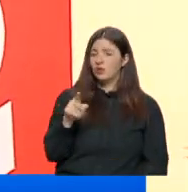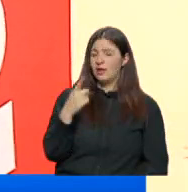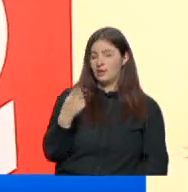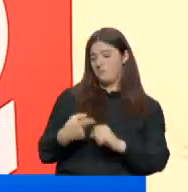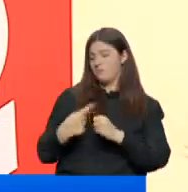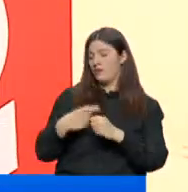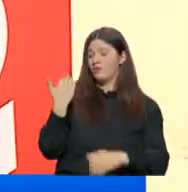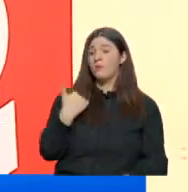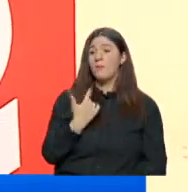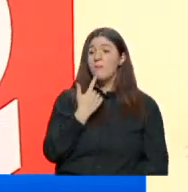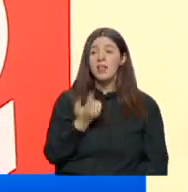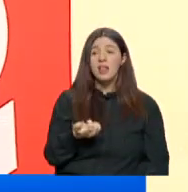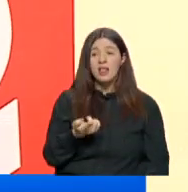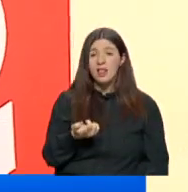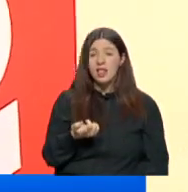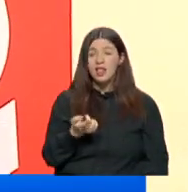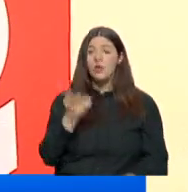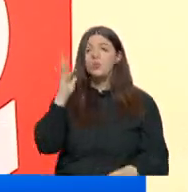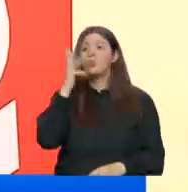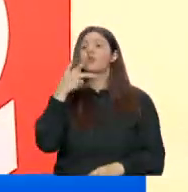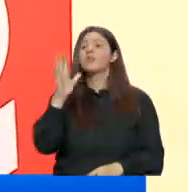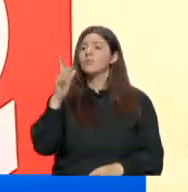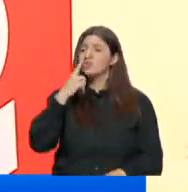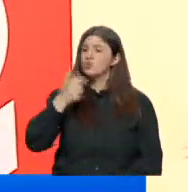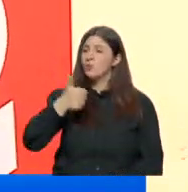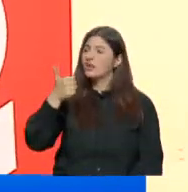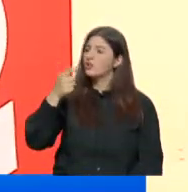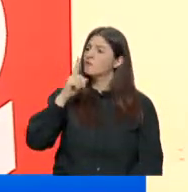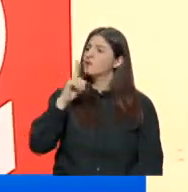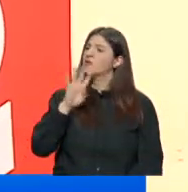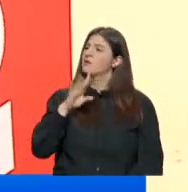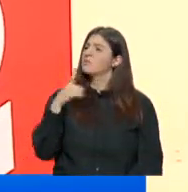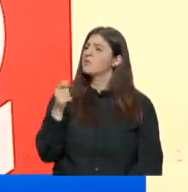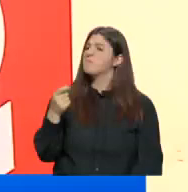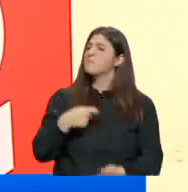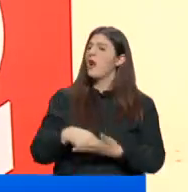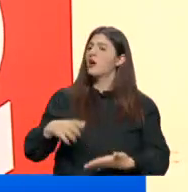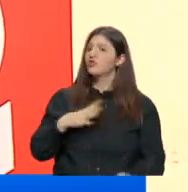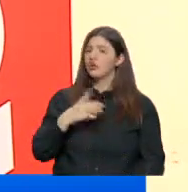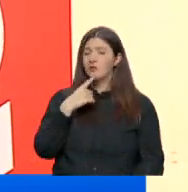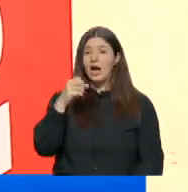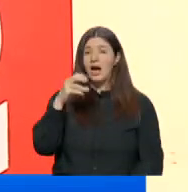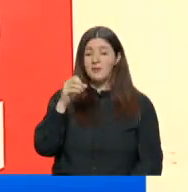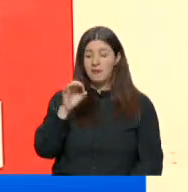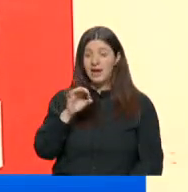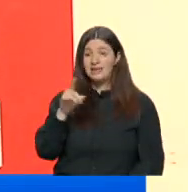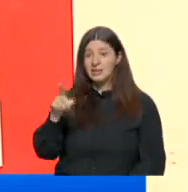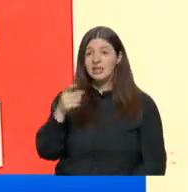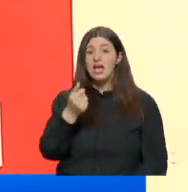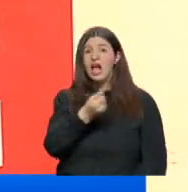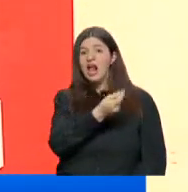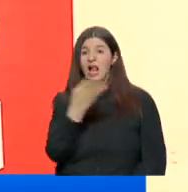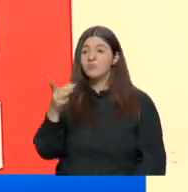Geçen hafta da ben bunu söylemiştim İlker Bey. Utanmıyor musunuz? Cumhurbaşkanı 140 bin lira maaş istediğinde AKP'li sayısız milletvekili